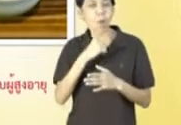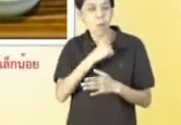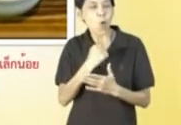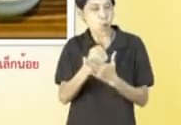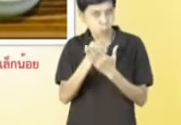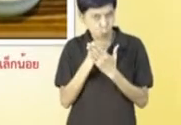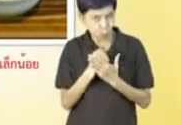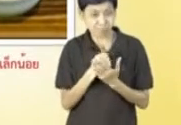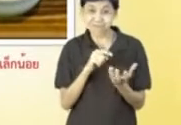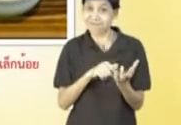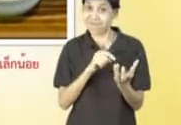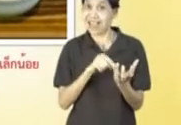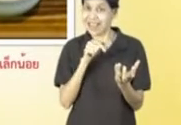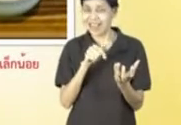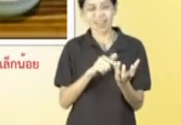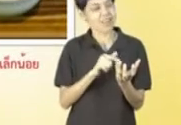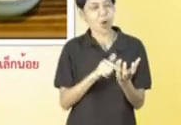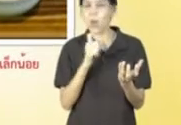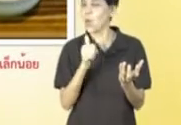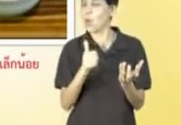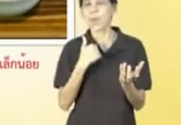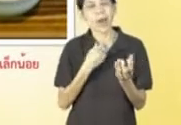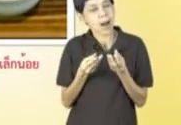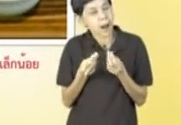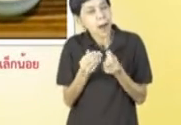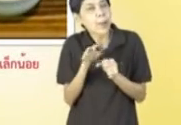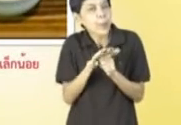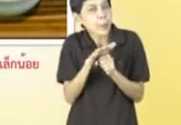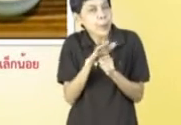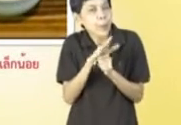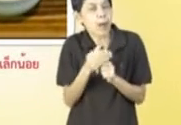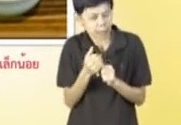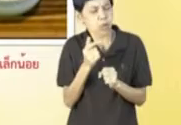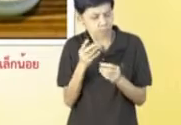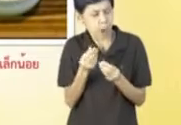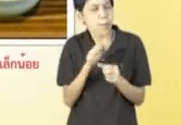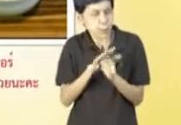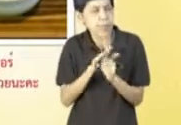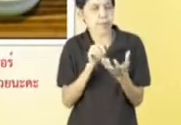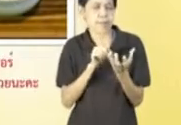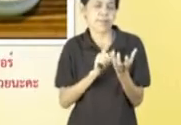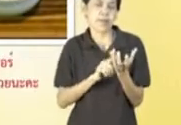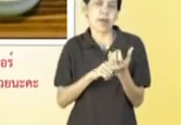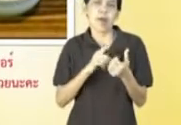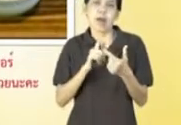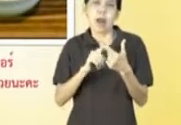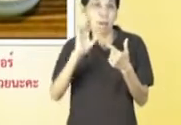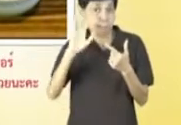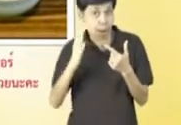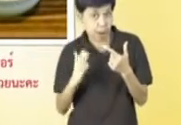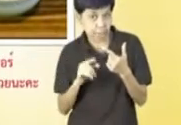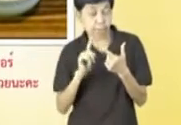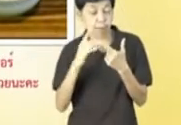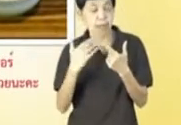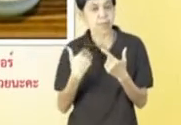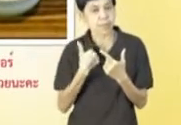งอายุจานนี้นะคะจะอุดมไปด้วยทั้งไขมันเล็กน้อยซึ่งร่างกายเราต้องการนะคะใบขี้เหล็ก